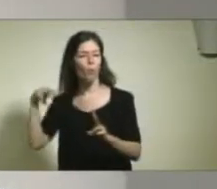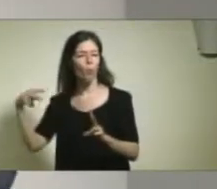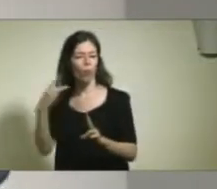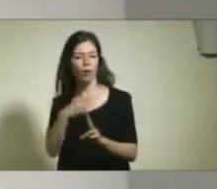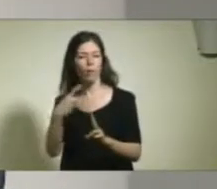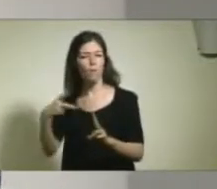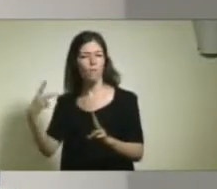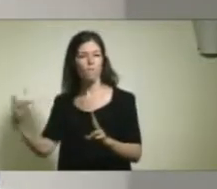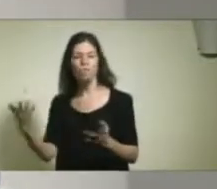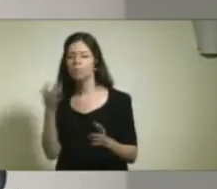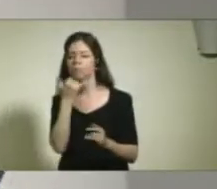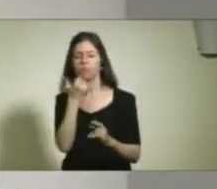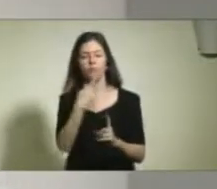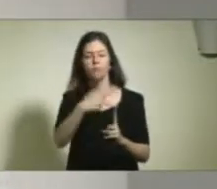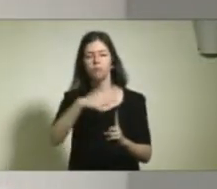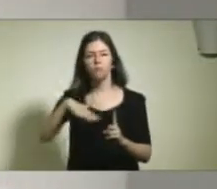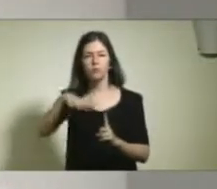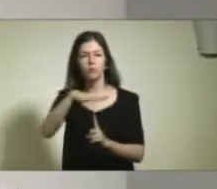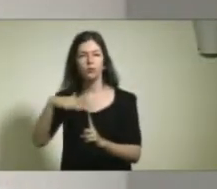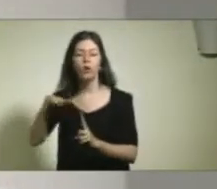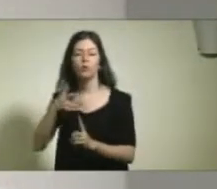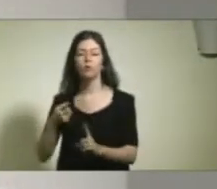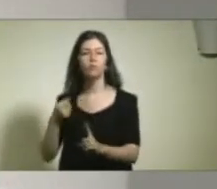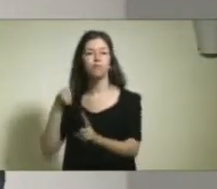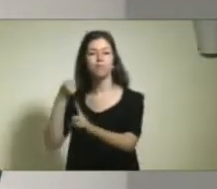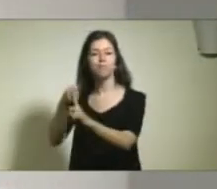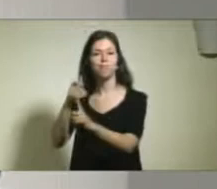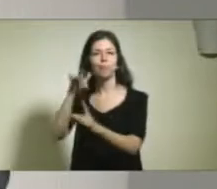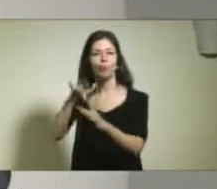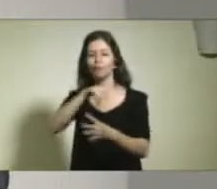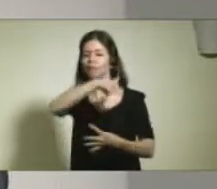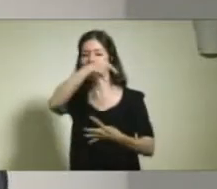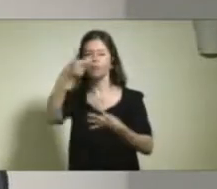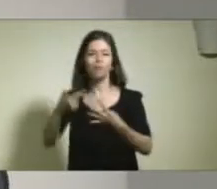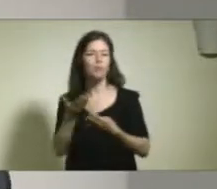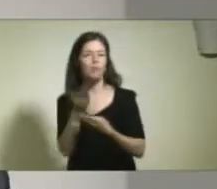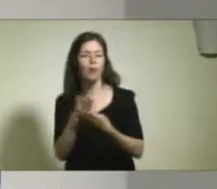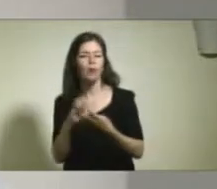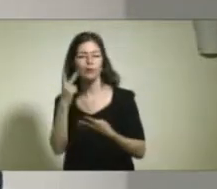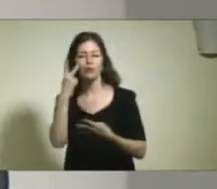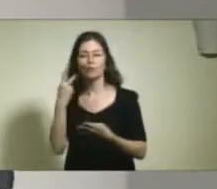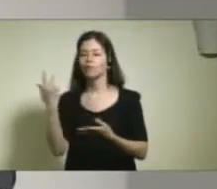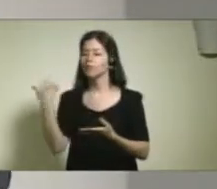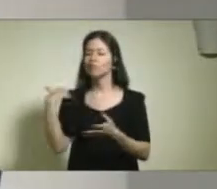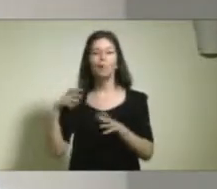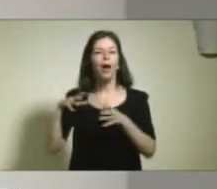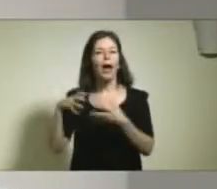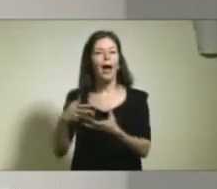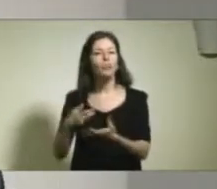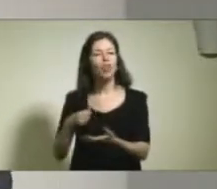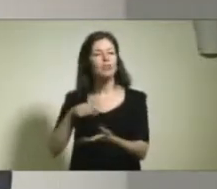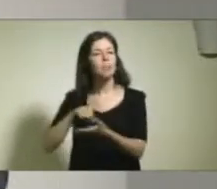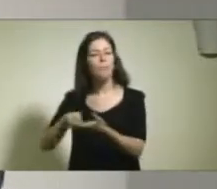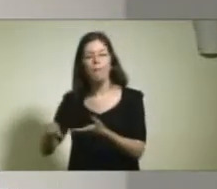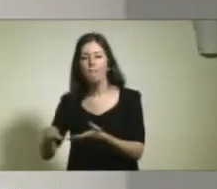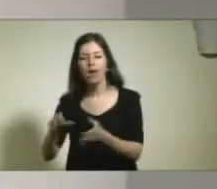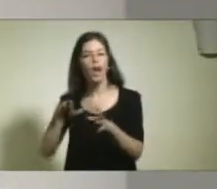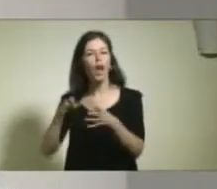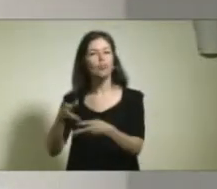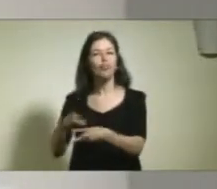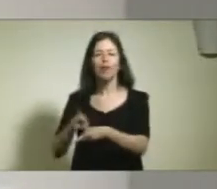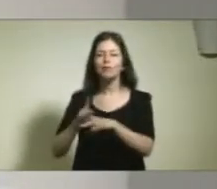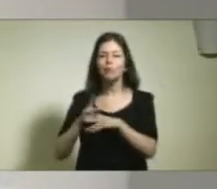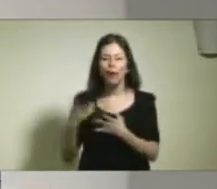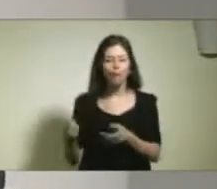qui touchent à la fois les aspects qu'on a vus avec les agences de paiement et de prêt, et ensuite